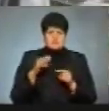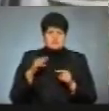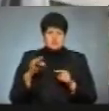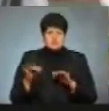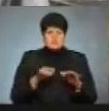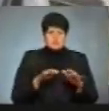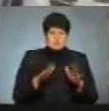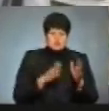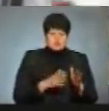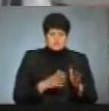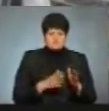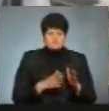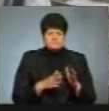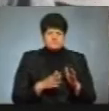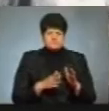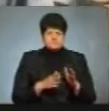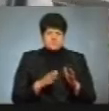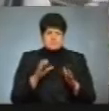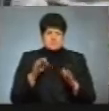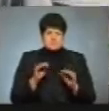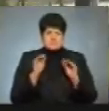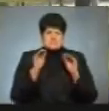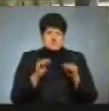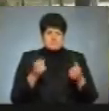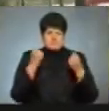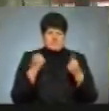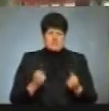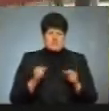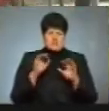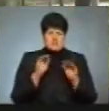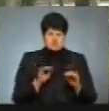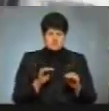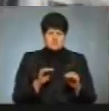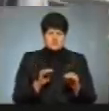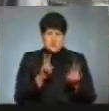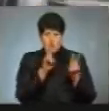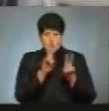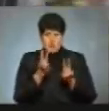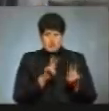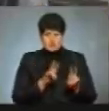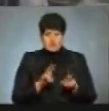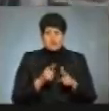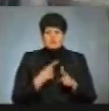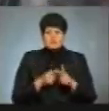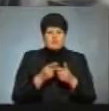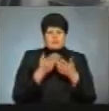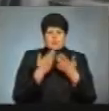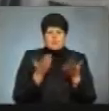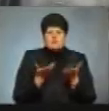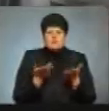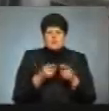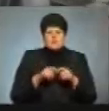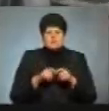статичне і динамічне. Статичне ми ставимо вантажі і оглядаємо, чи немає